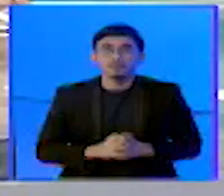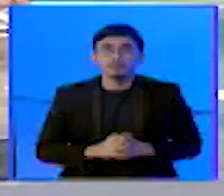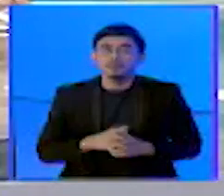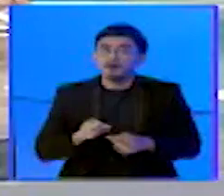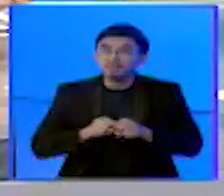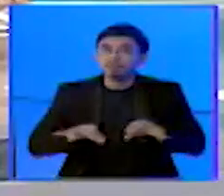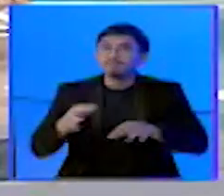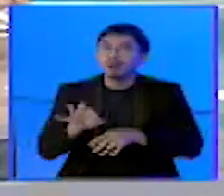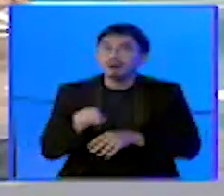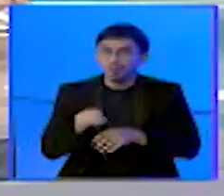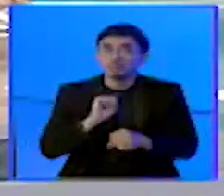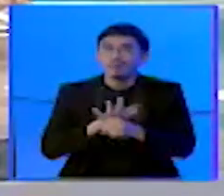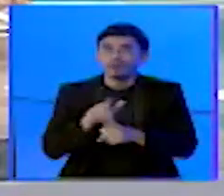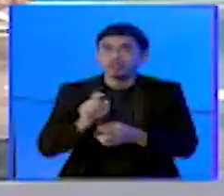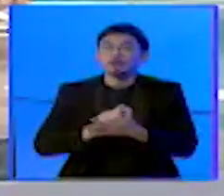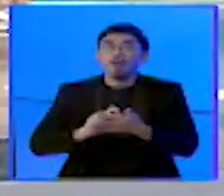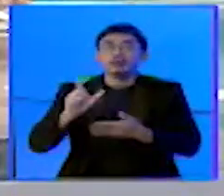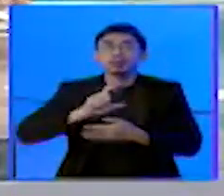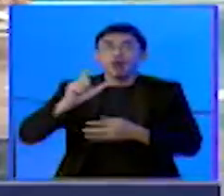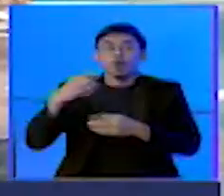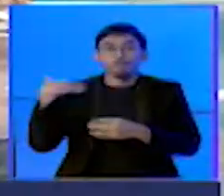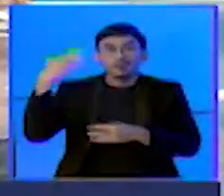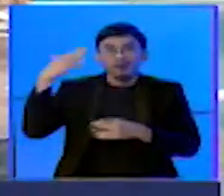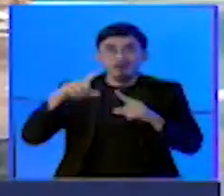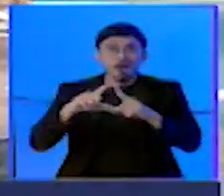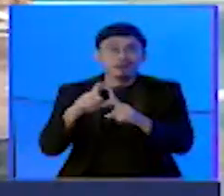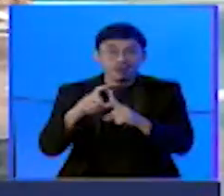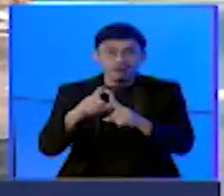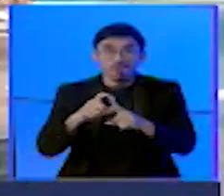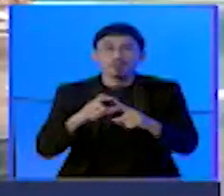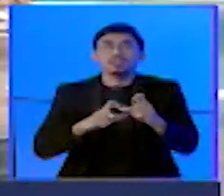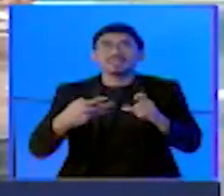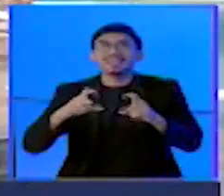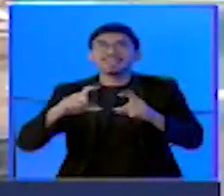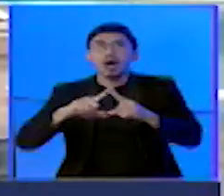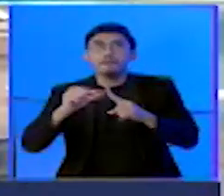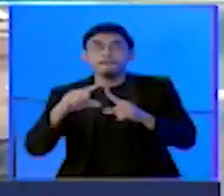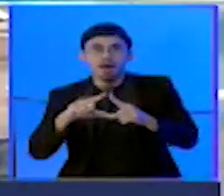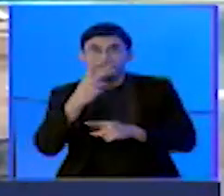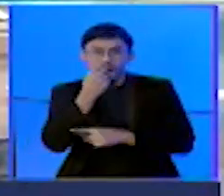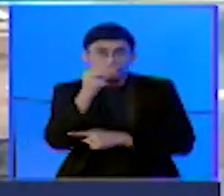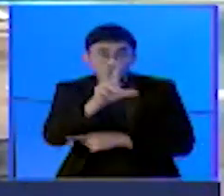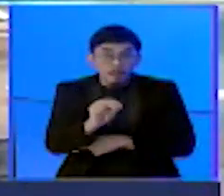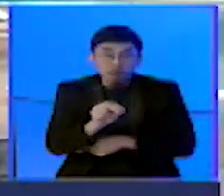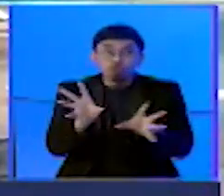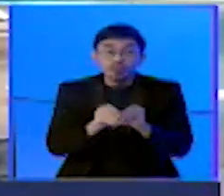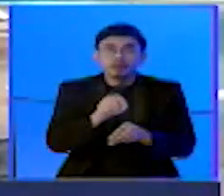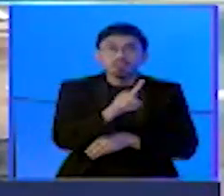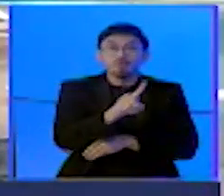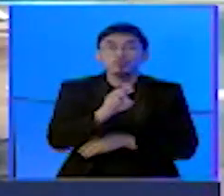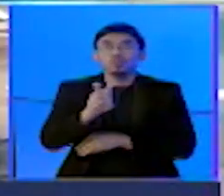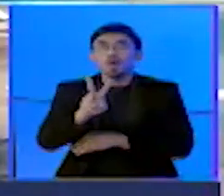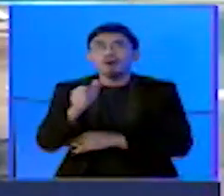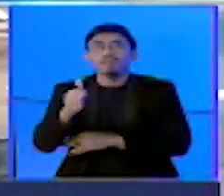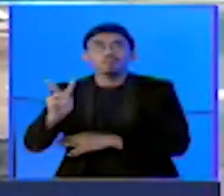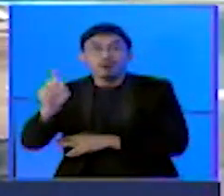Pemirsa, klaster baru penyebaran COVID-19 di Sekolah Calon Perwira Angkatan Darat Secapa Ade di Bandung, Jawa Barat mencapai